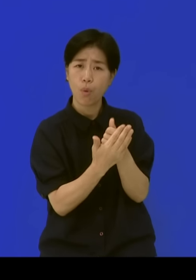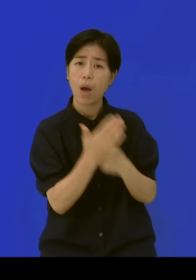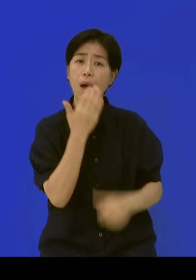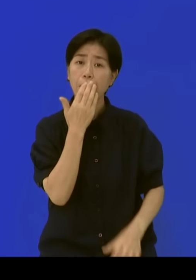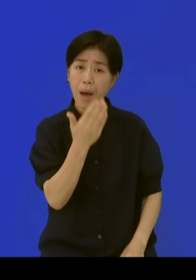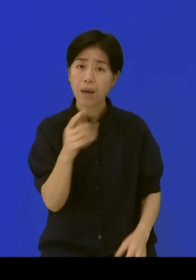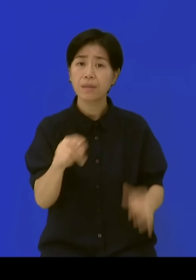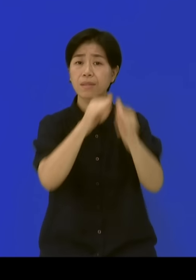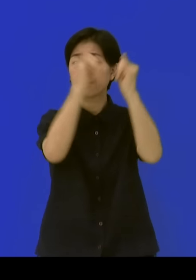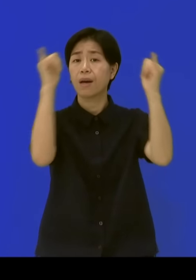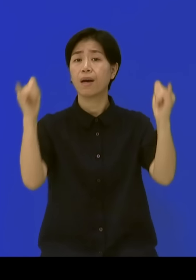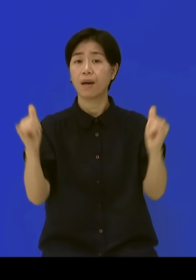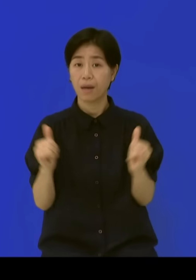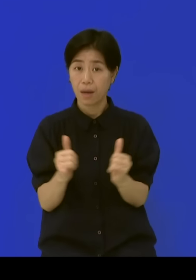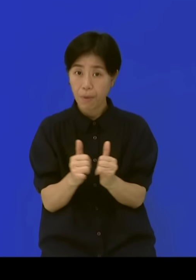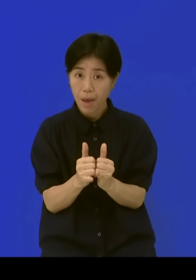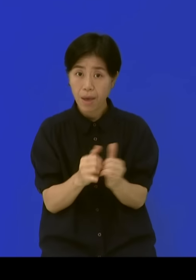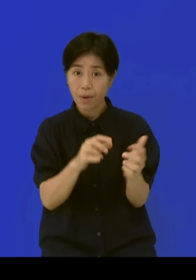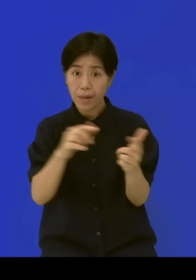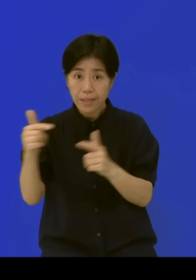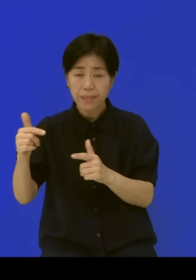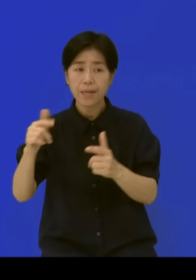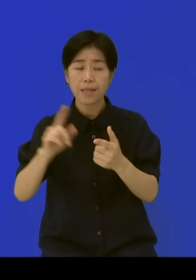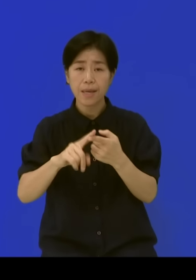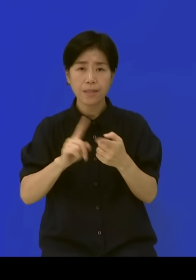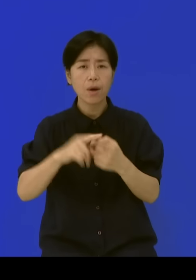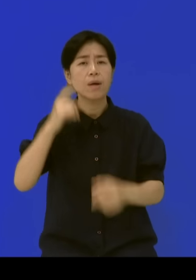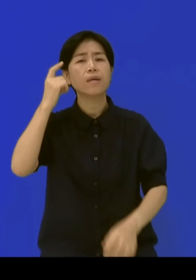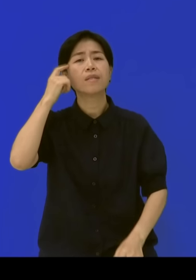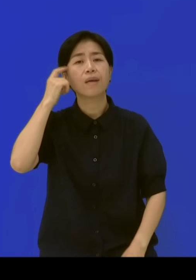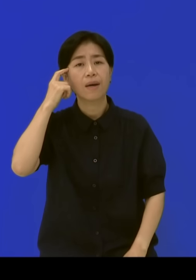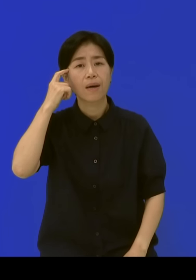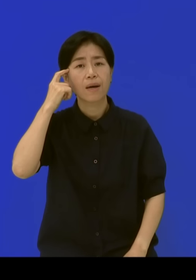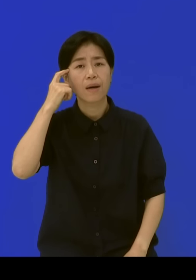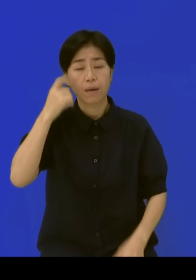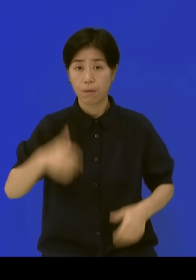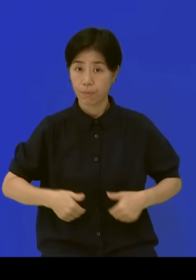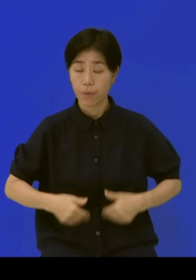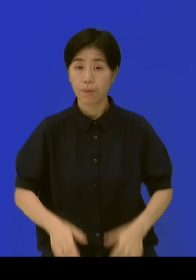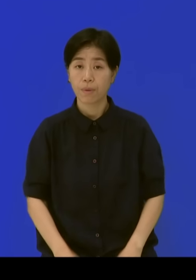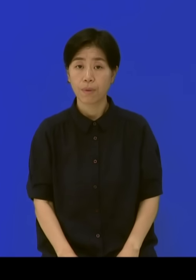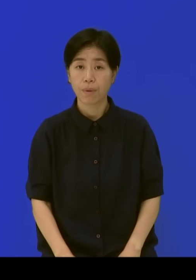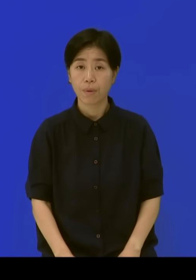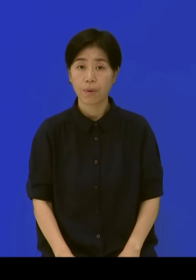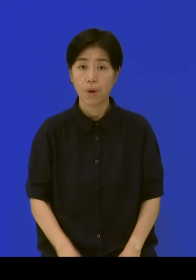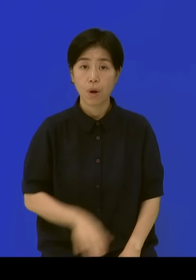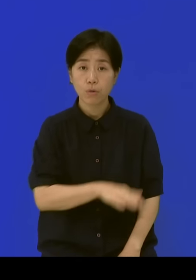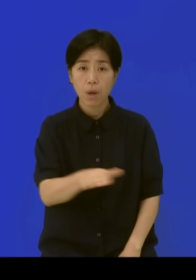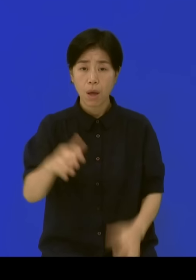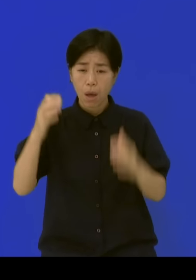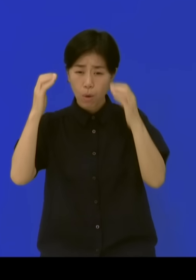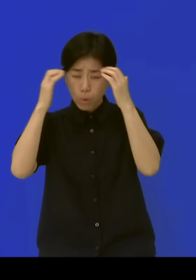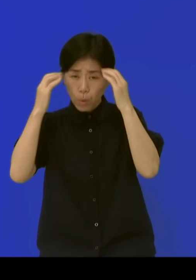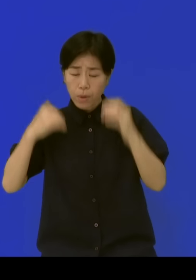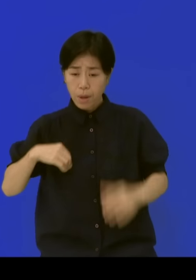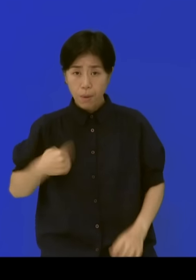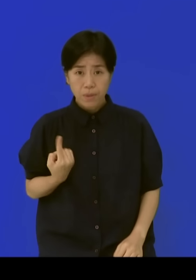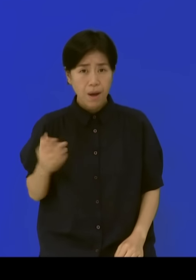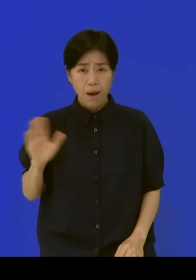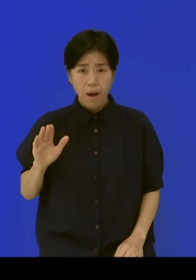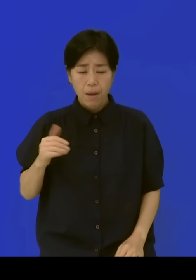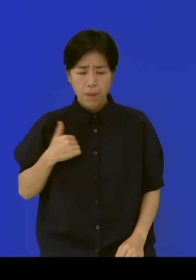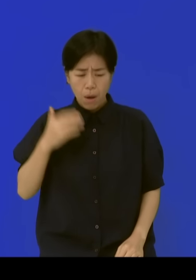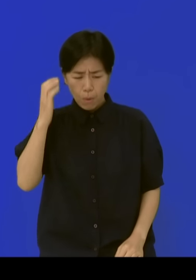이런 사회의 어떤 조건들을 생각하고 상상할 수 있는 조건 안에 이 우리의 고통들이 연결되어 있다고 하는 그런